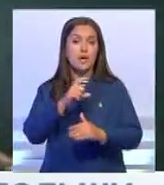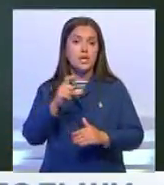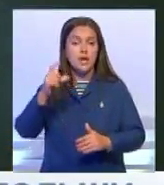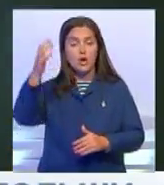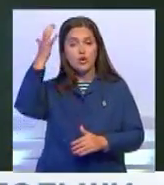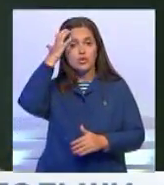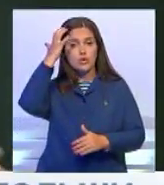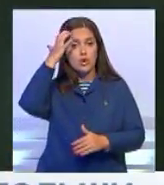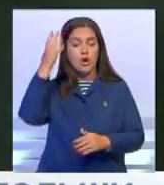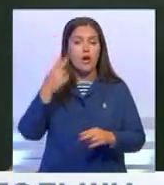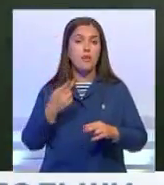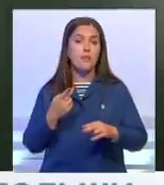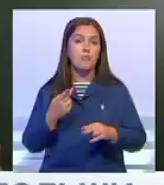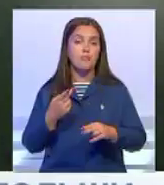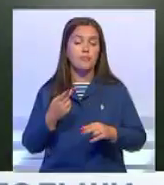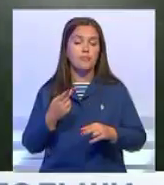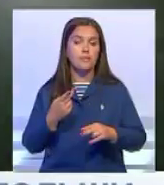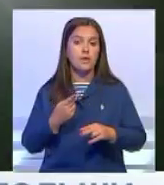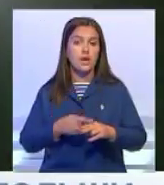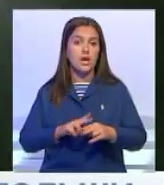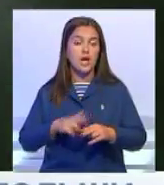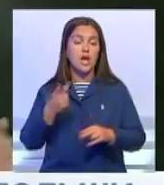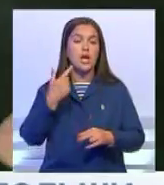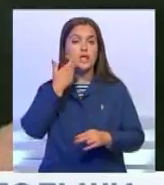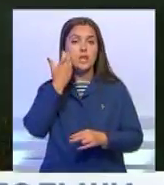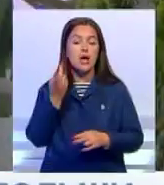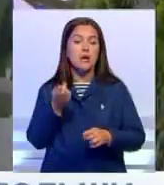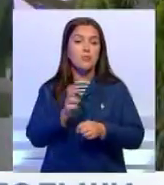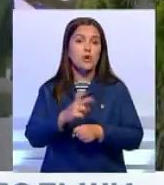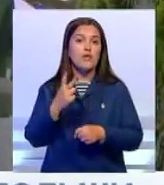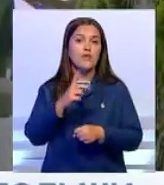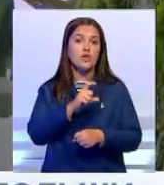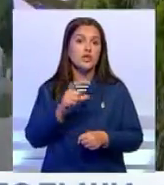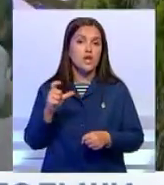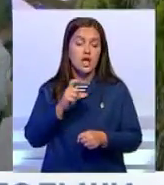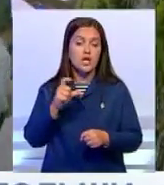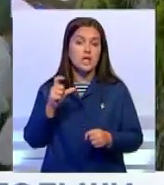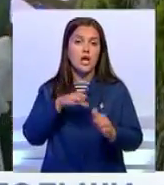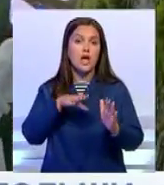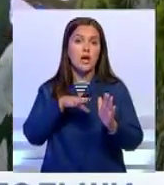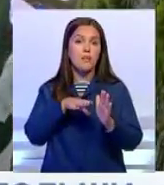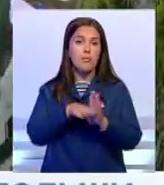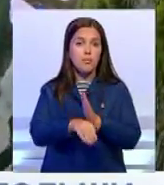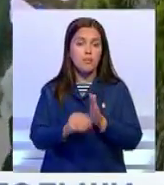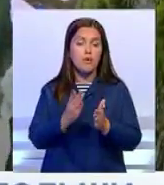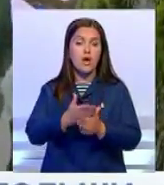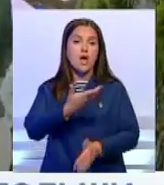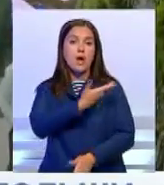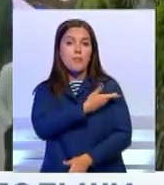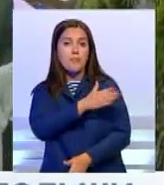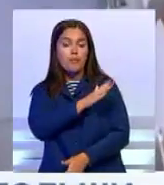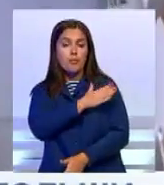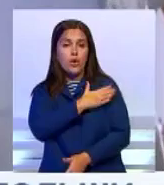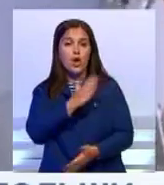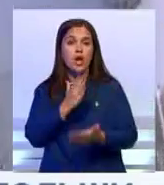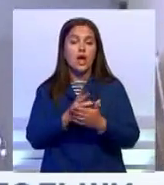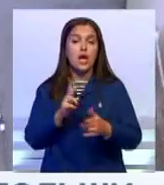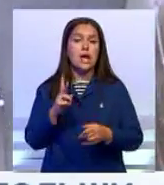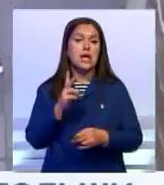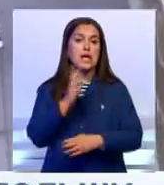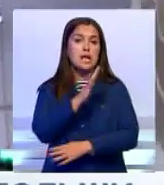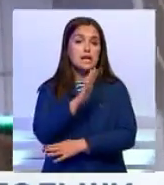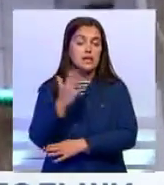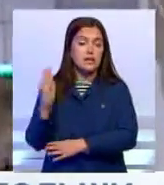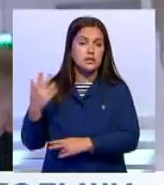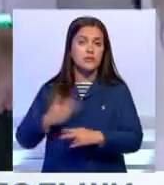черные тона, то когда заходишь на второй этаж, попадаешь в своего рода польский лес. Вообще лес